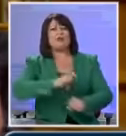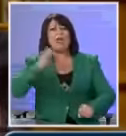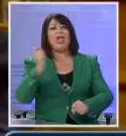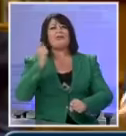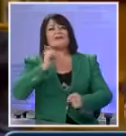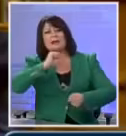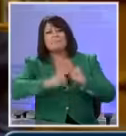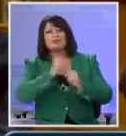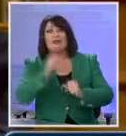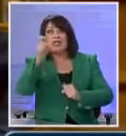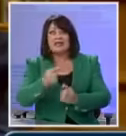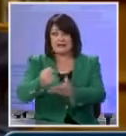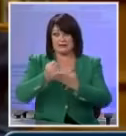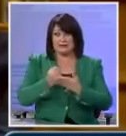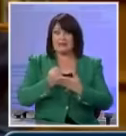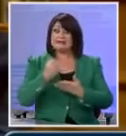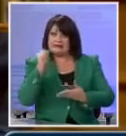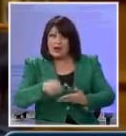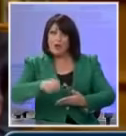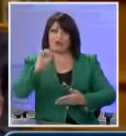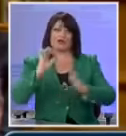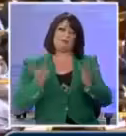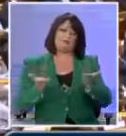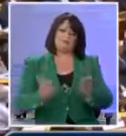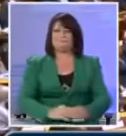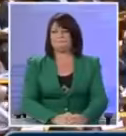προσπάθεια είτε τη στηρίξετε είτε όχι κύριε